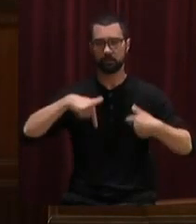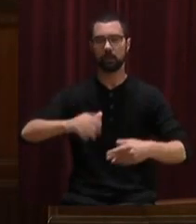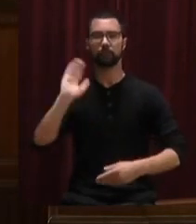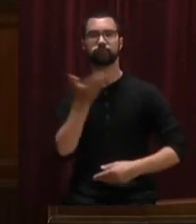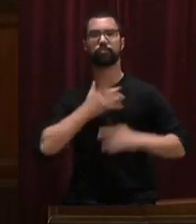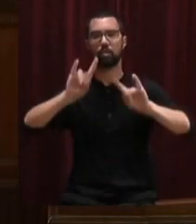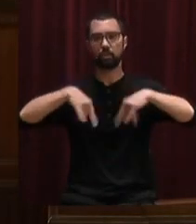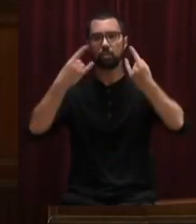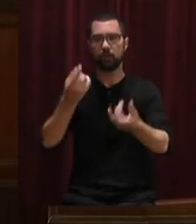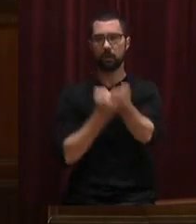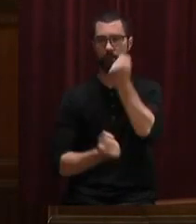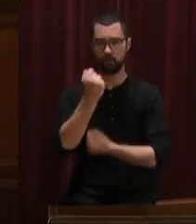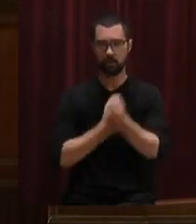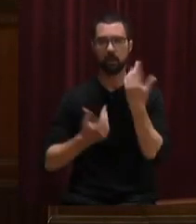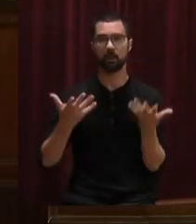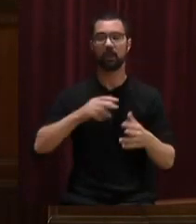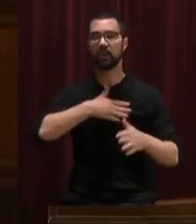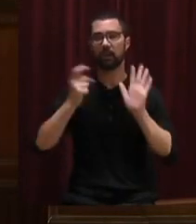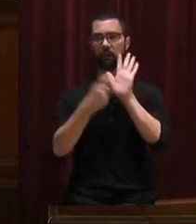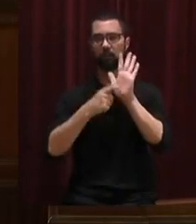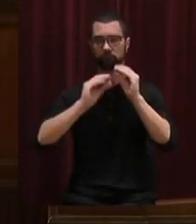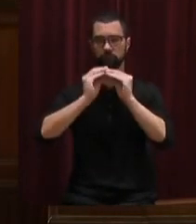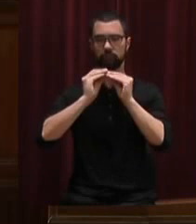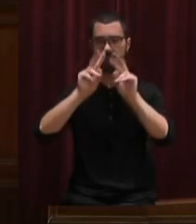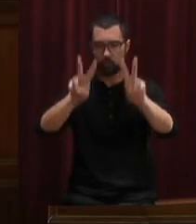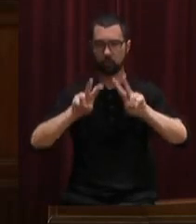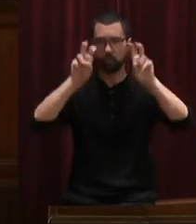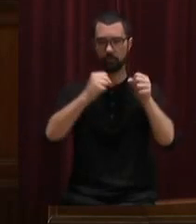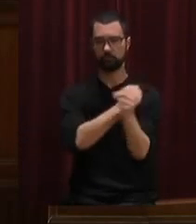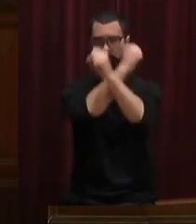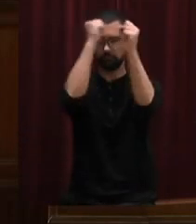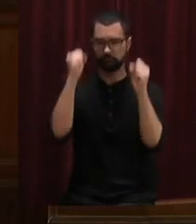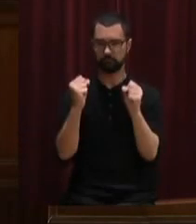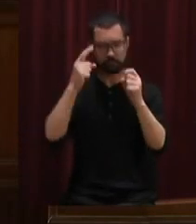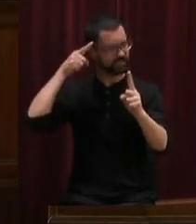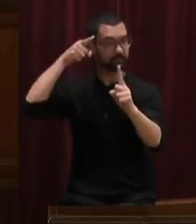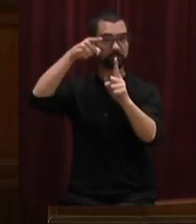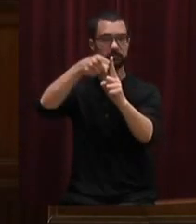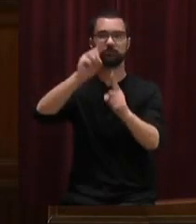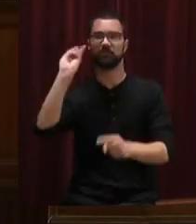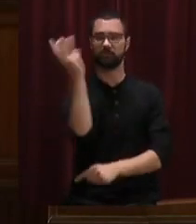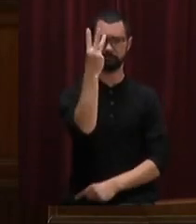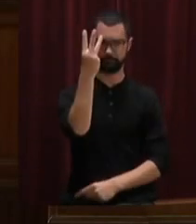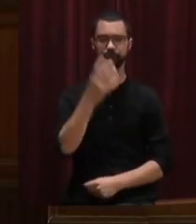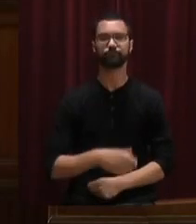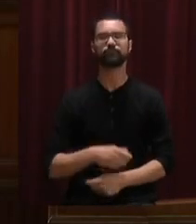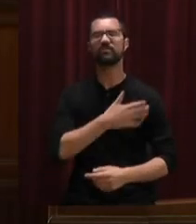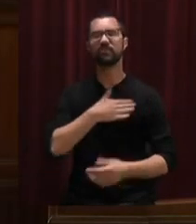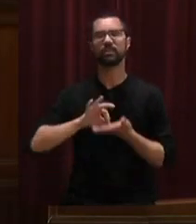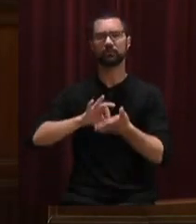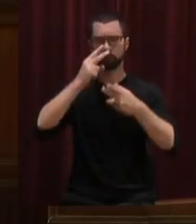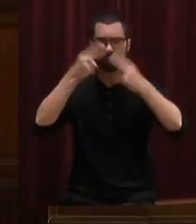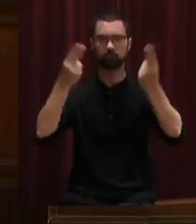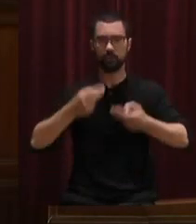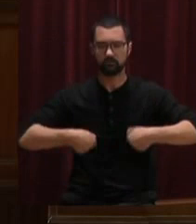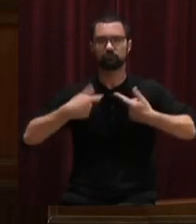Així tindrem el marc financer i institucional que ens permetrà fer front al nostre tercer gran repte, oferir uns serveis públics